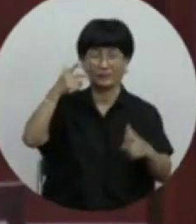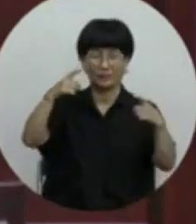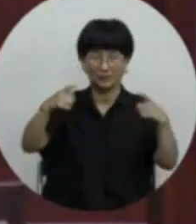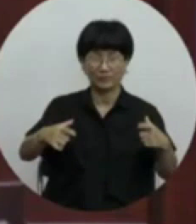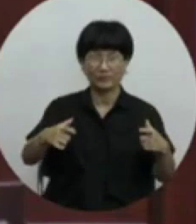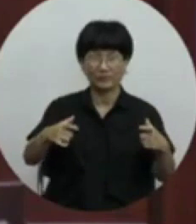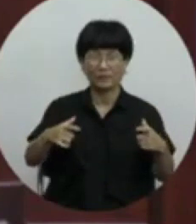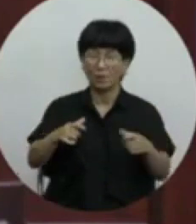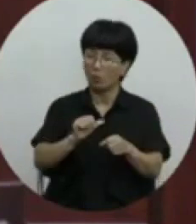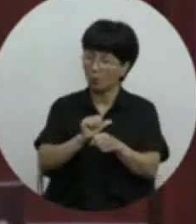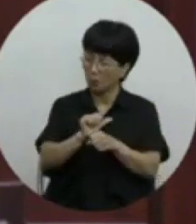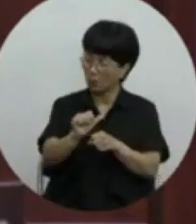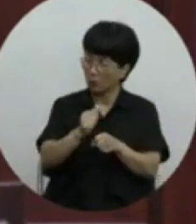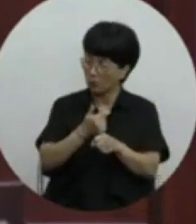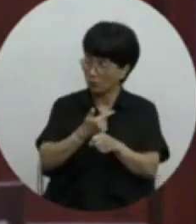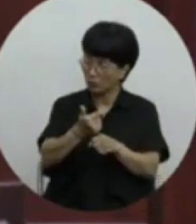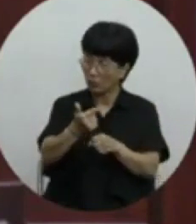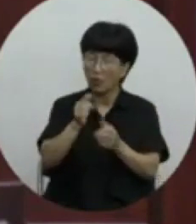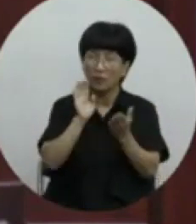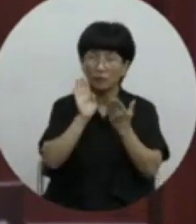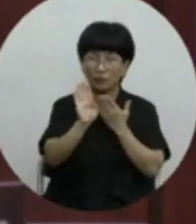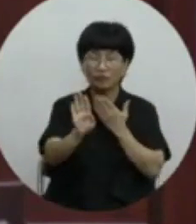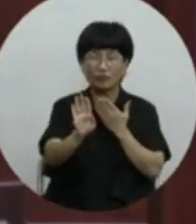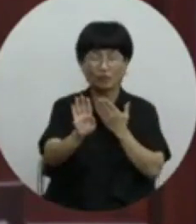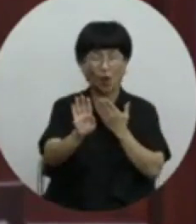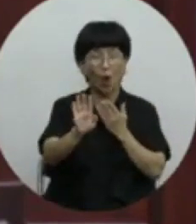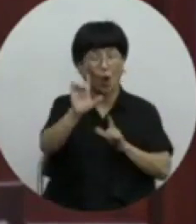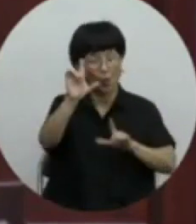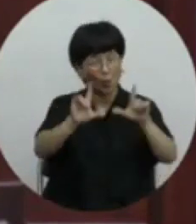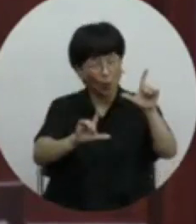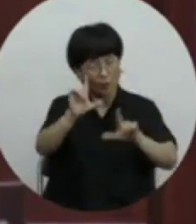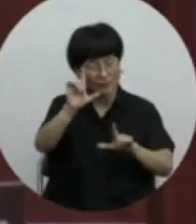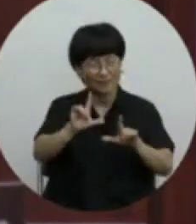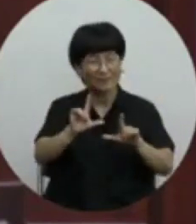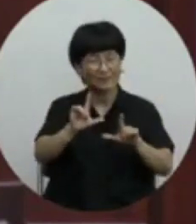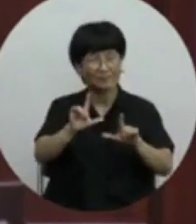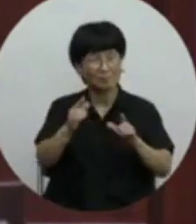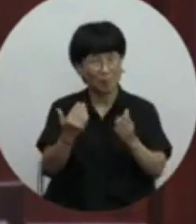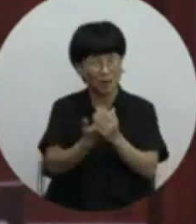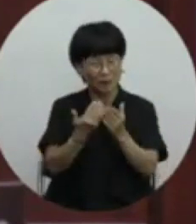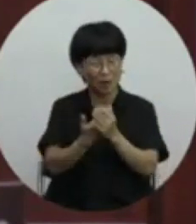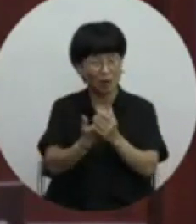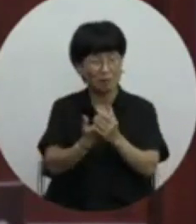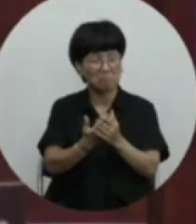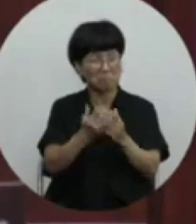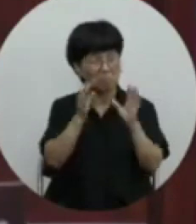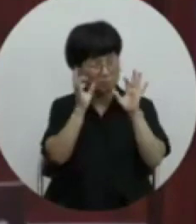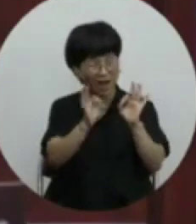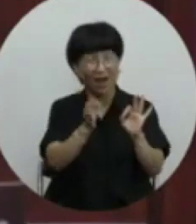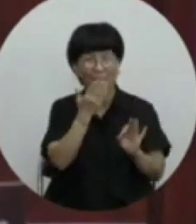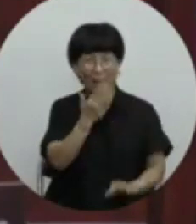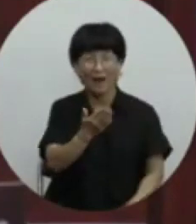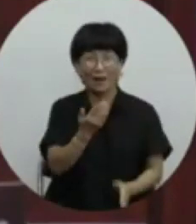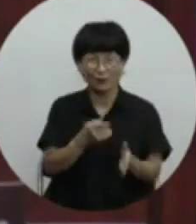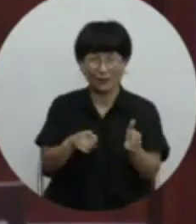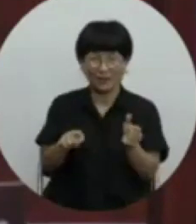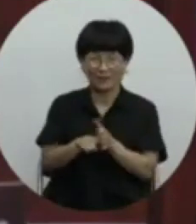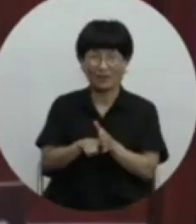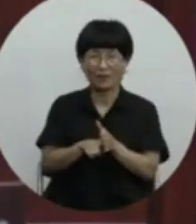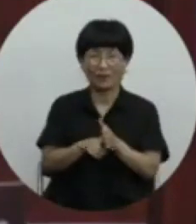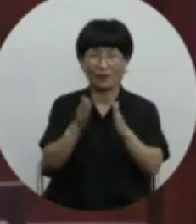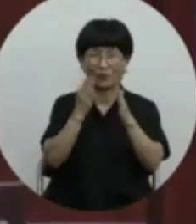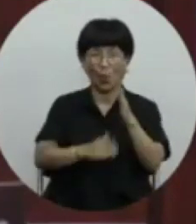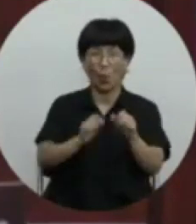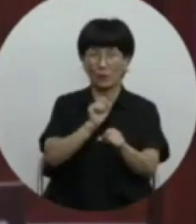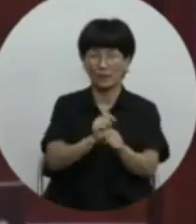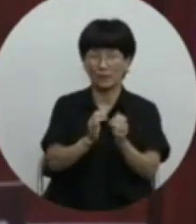5, 6년 후에 변화되는 모습을 시민들이 정말 체감할 수 있도록, 그리고 여주시 공직자가